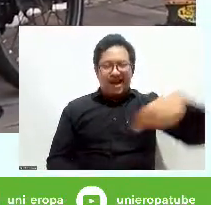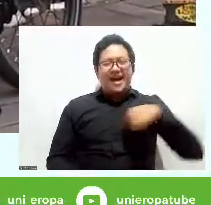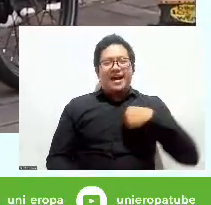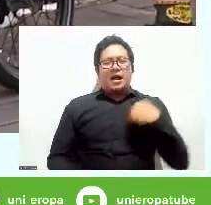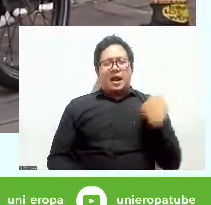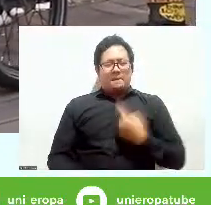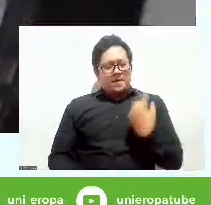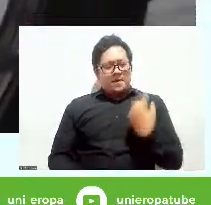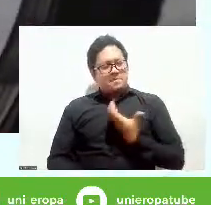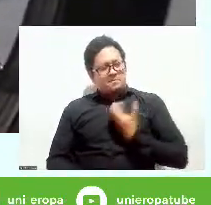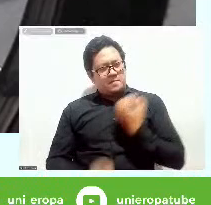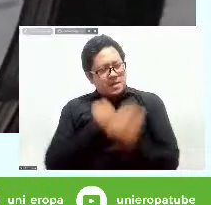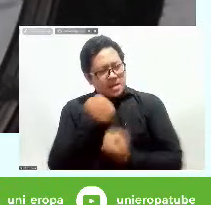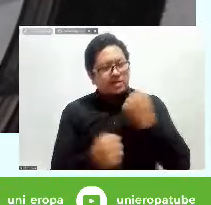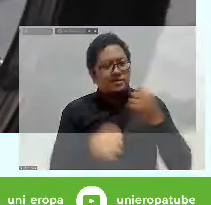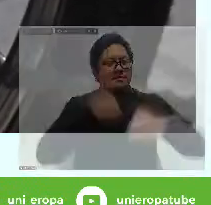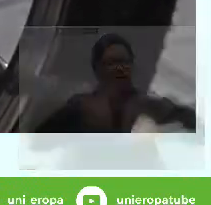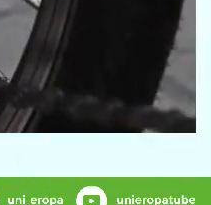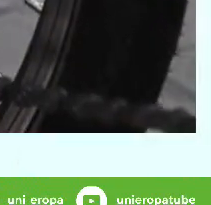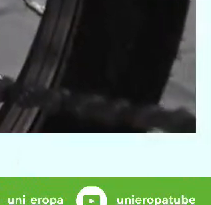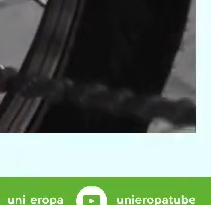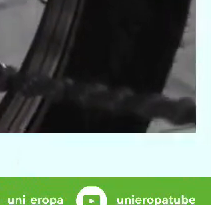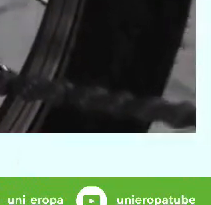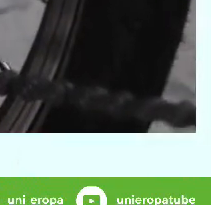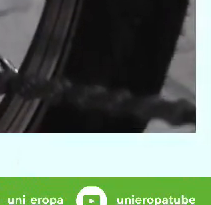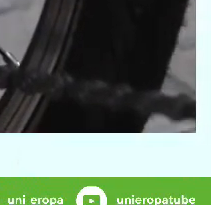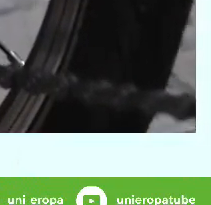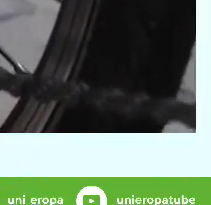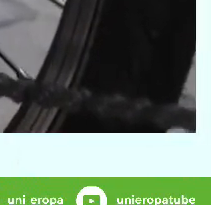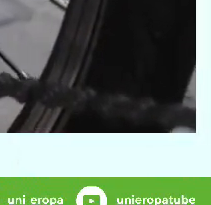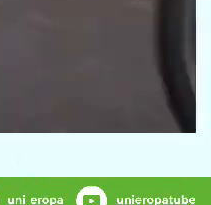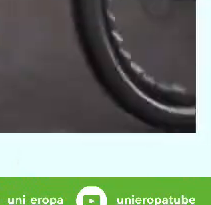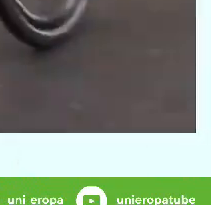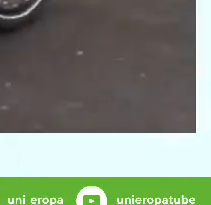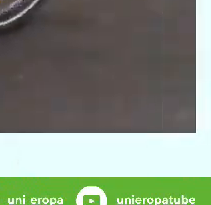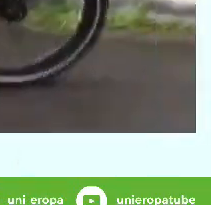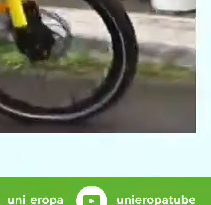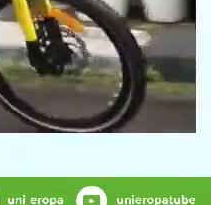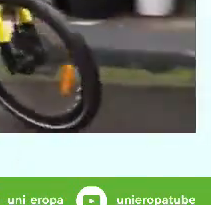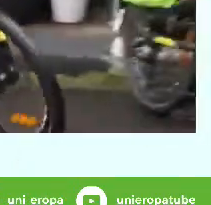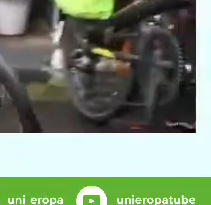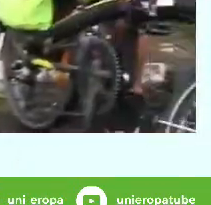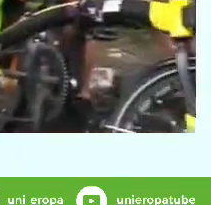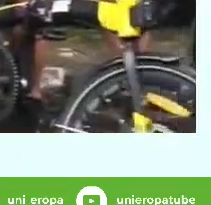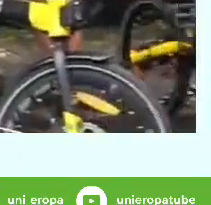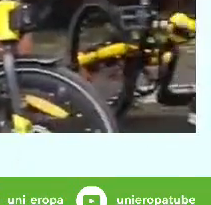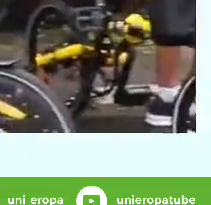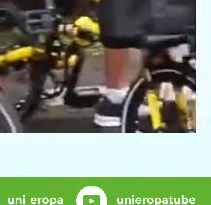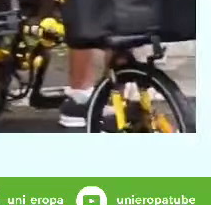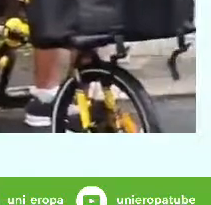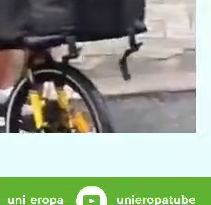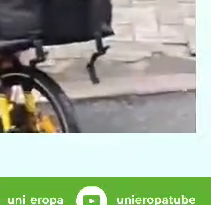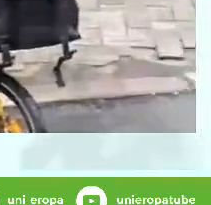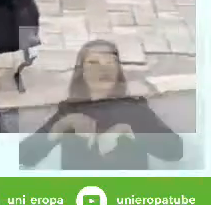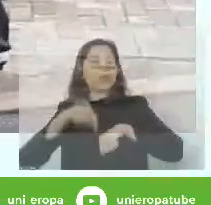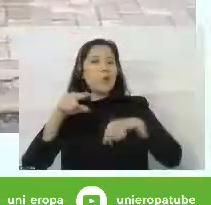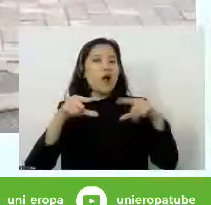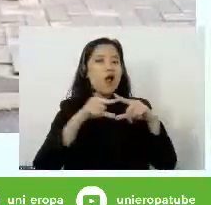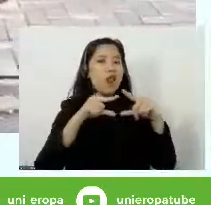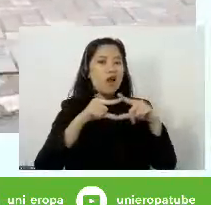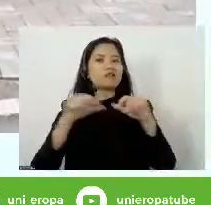ayo kita bersepeda menjadi bagian dari pergerakan kita menjadi alat mobilitas kita ya Insyaallah kita akan membantu